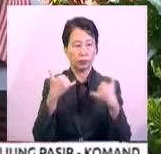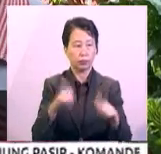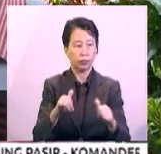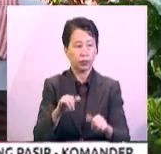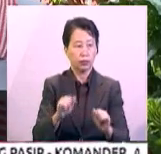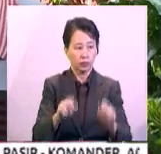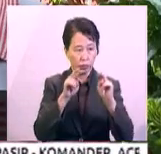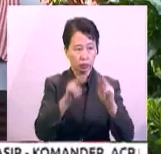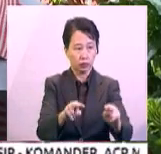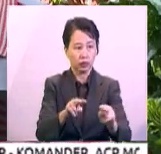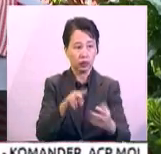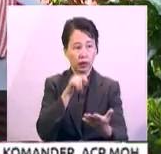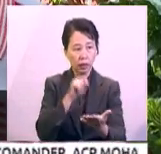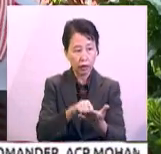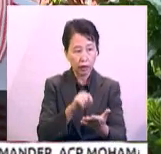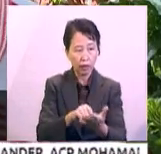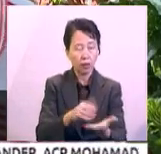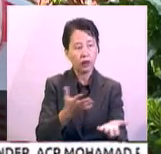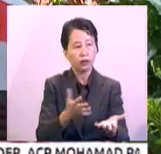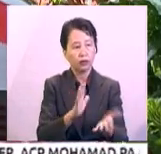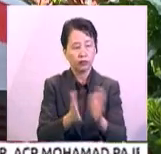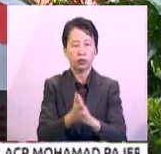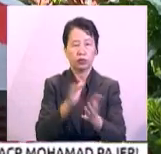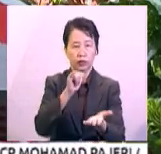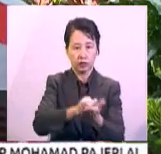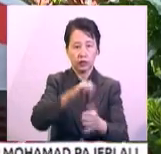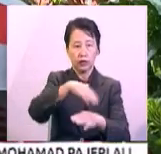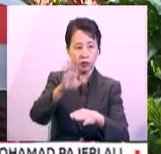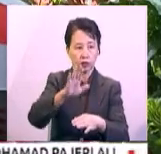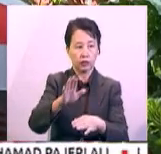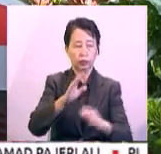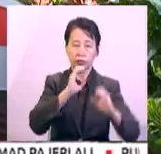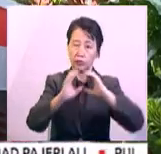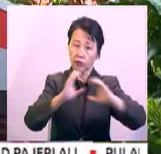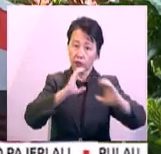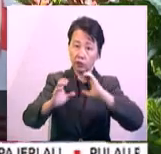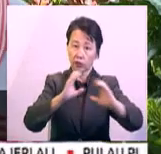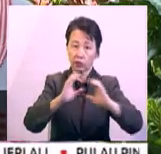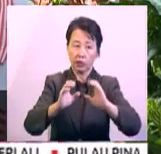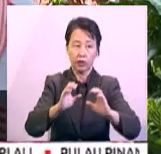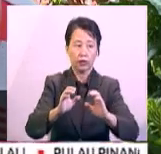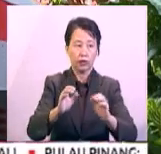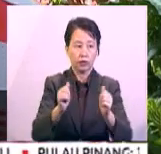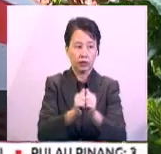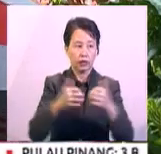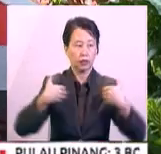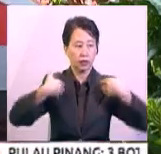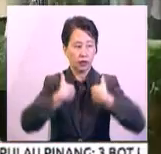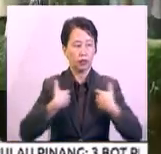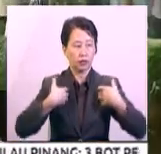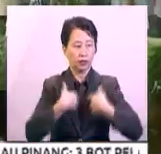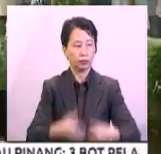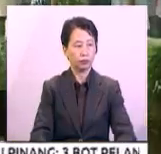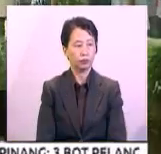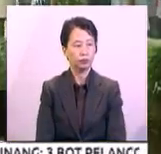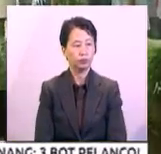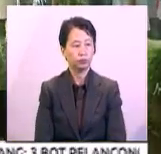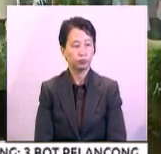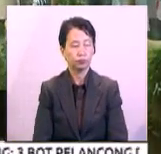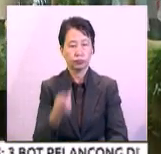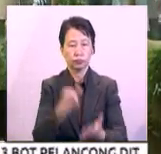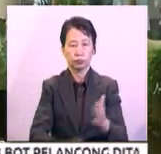boleh tengok haiwan. Jadi itu lebih akan berkomunikasi mereka antara haiwan. Pada